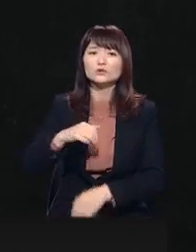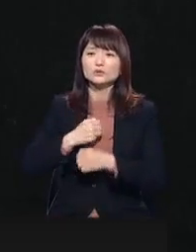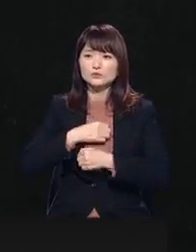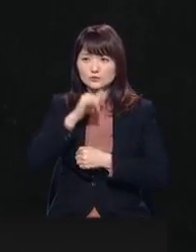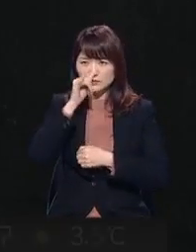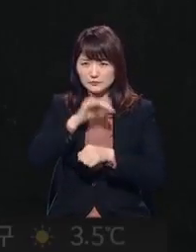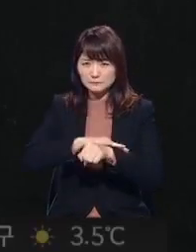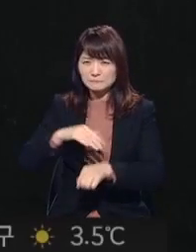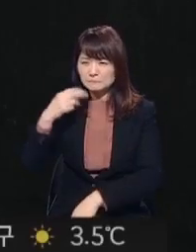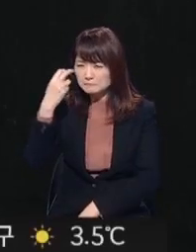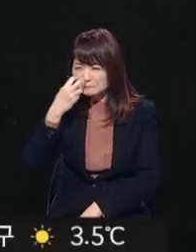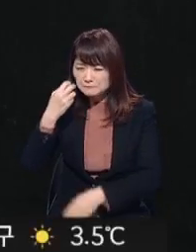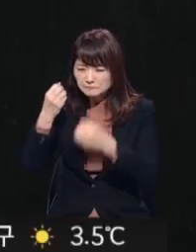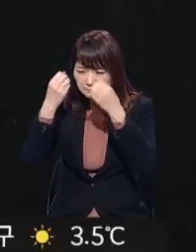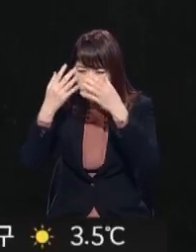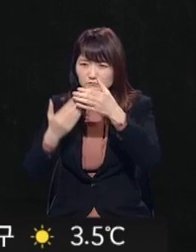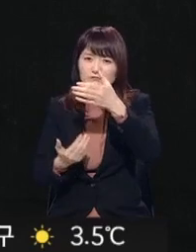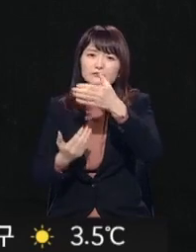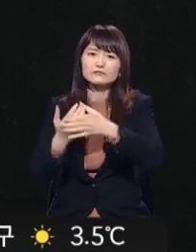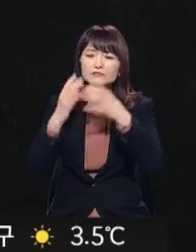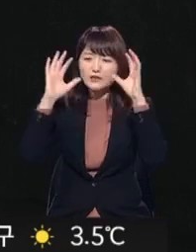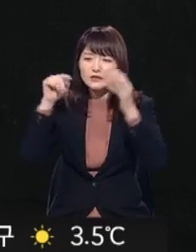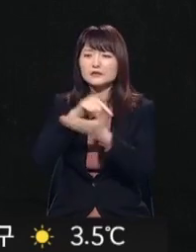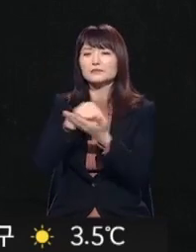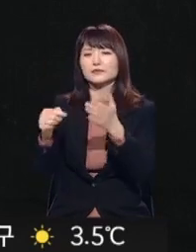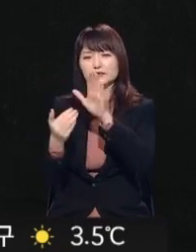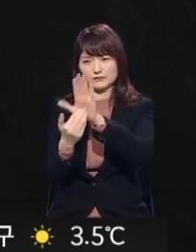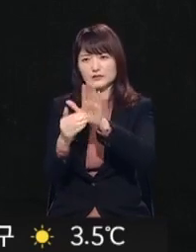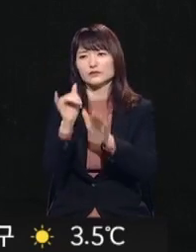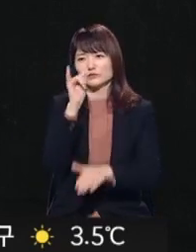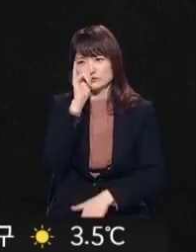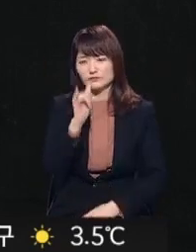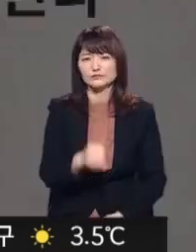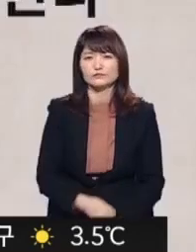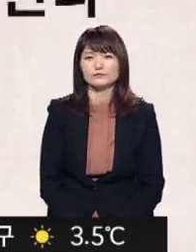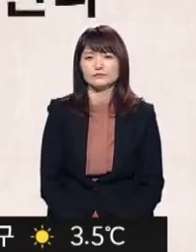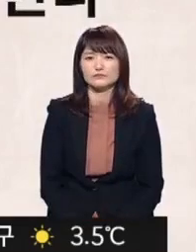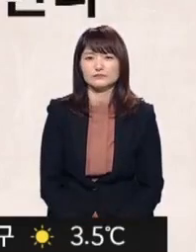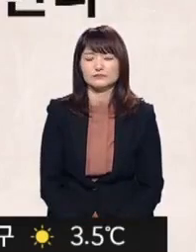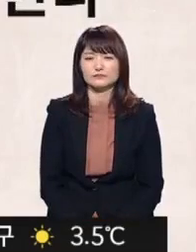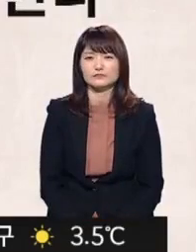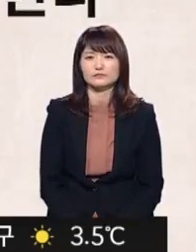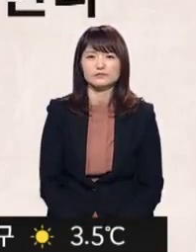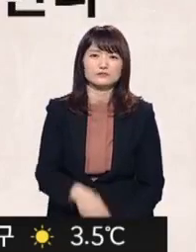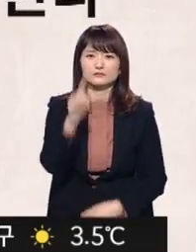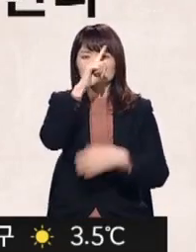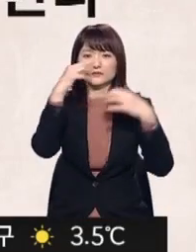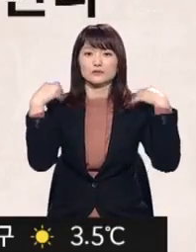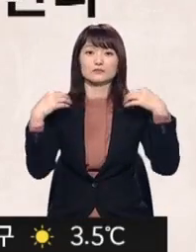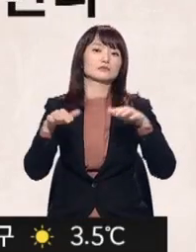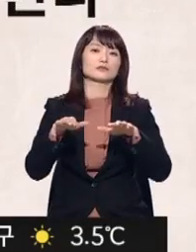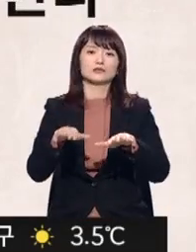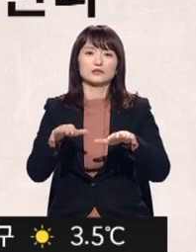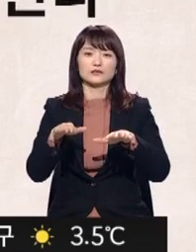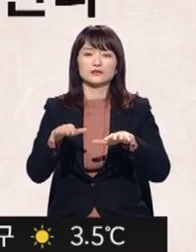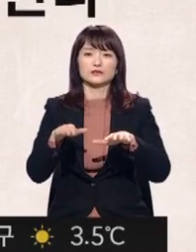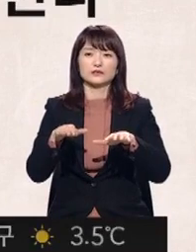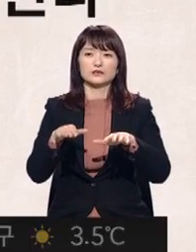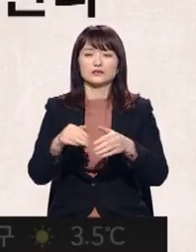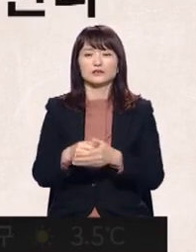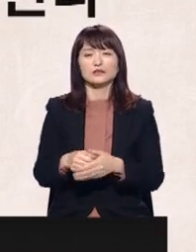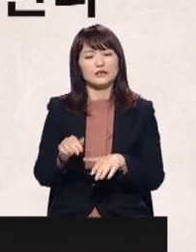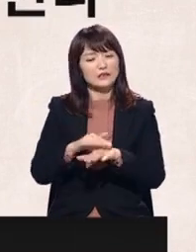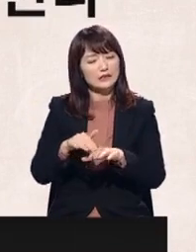유심히 관찰해서 새로 생겨나는 아동 피해를 막을 수도 있다 이렇게 적었습니다 그러면서 정부에서 임원만이라도 뒷수습만 하지